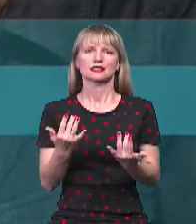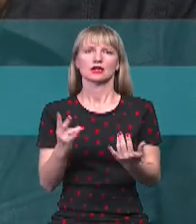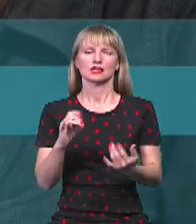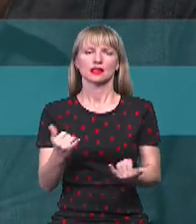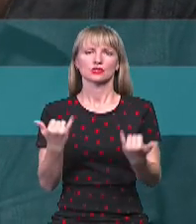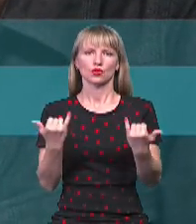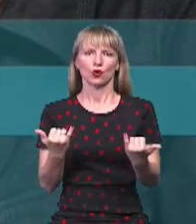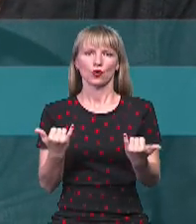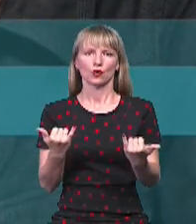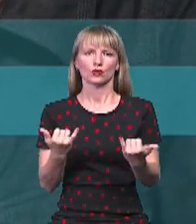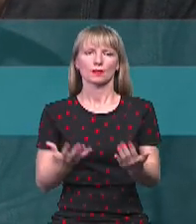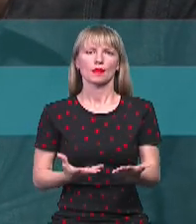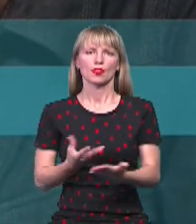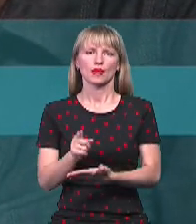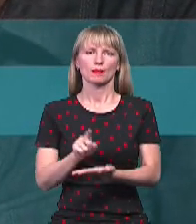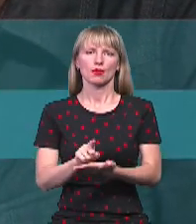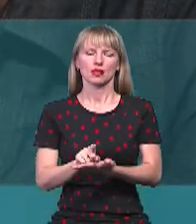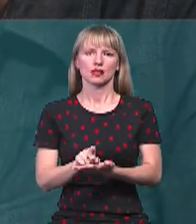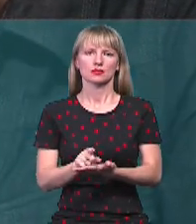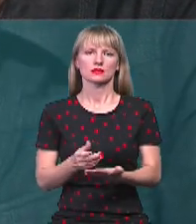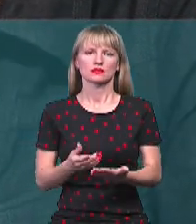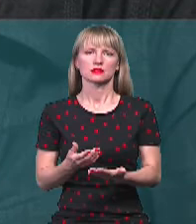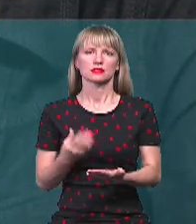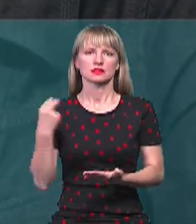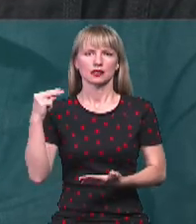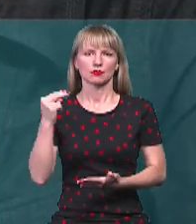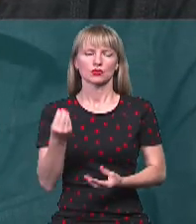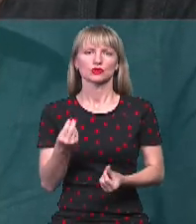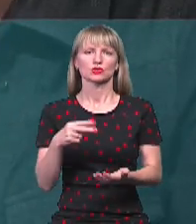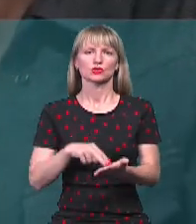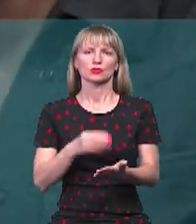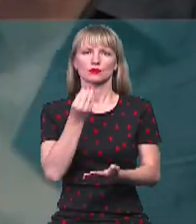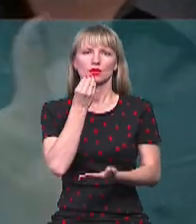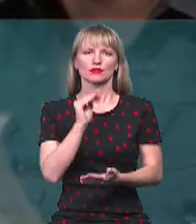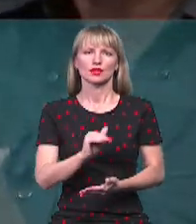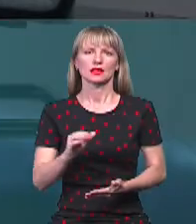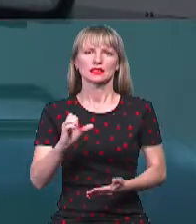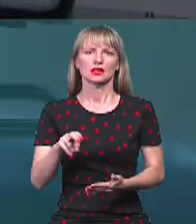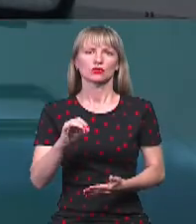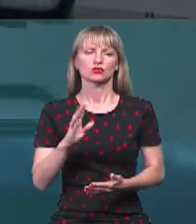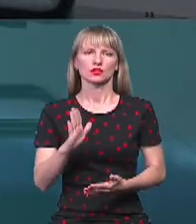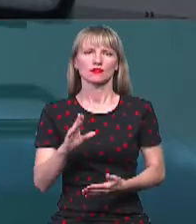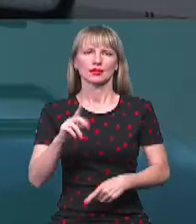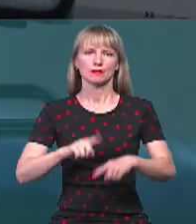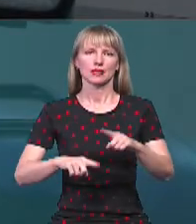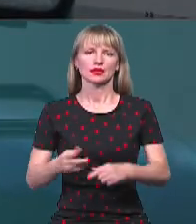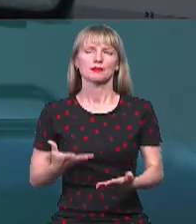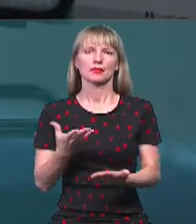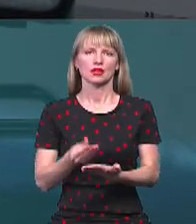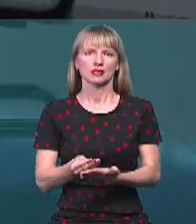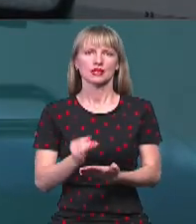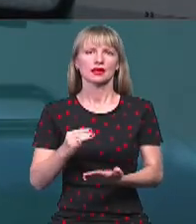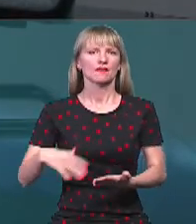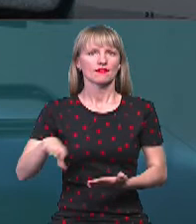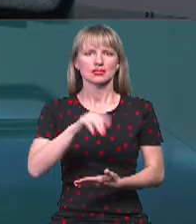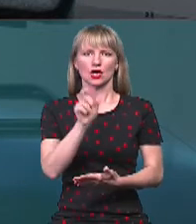сегодня платникам податків Запоріжжя коштує харчування в дитячих садочках? Бо ми знаємо, що і батьки платять, і